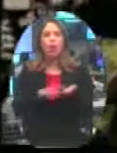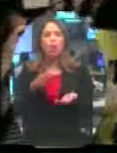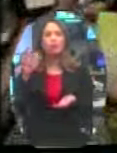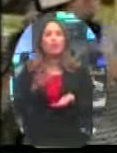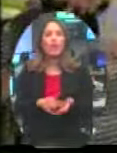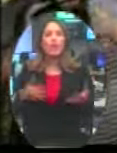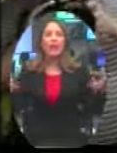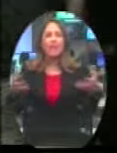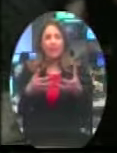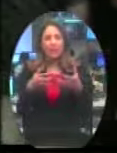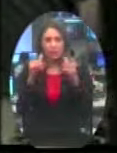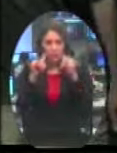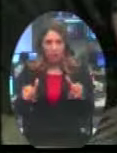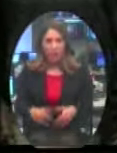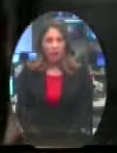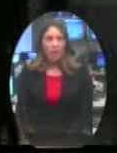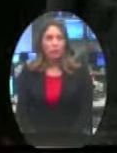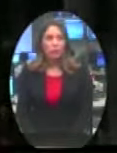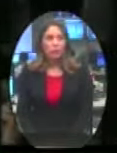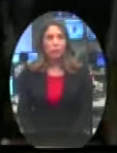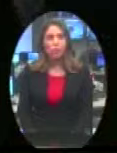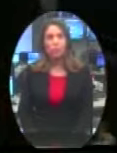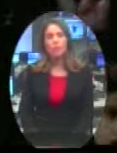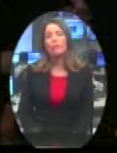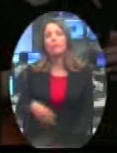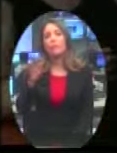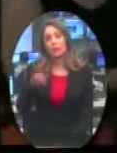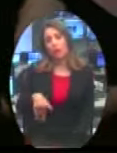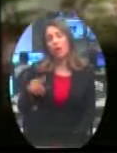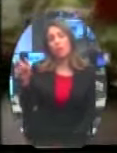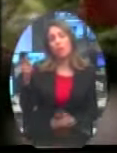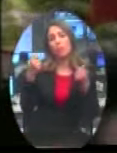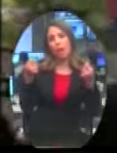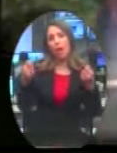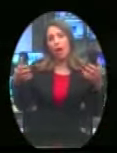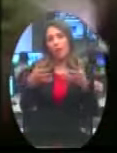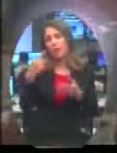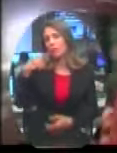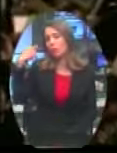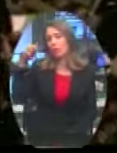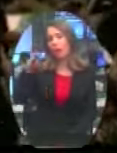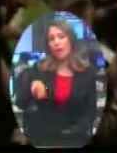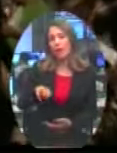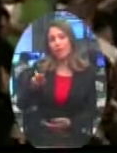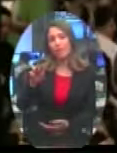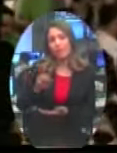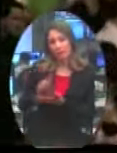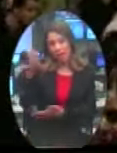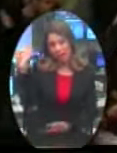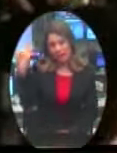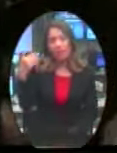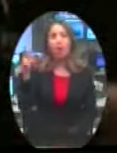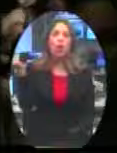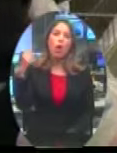מלבד המונחים צדק חברתי ודיור בר השגה, המחאה החברתית משנת 2011 הכניסה אל חיינו מושג נוסף, יוקר